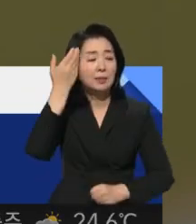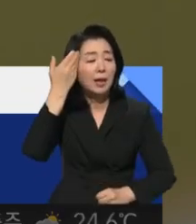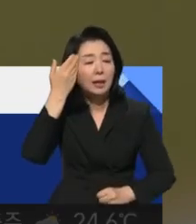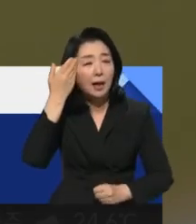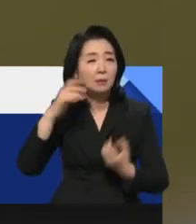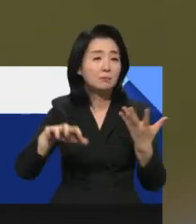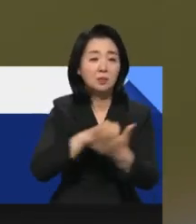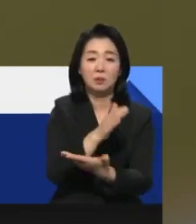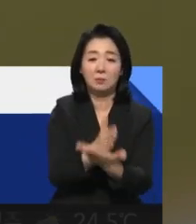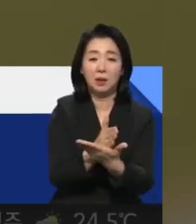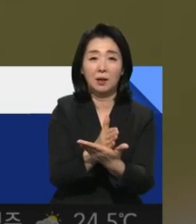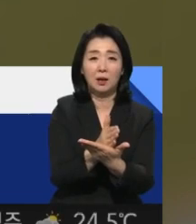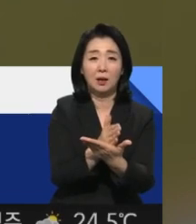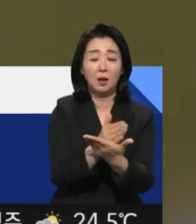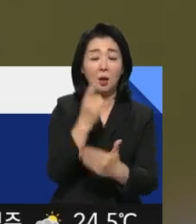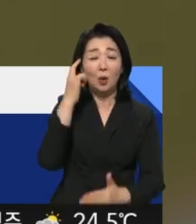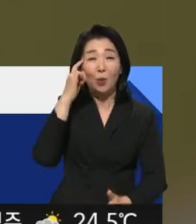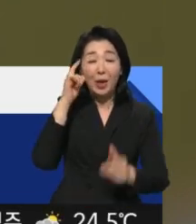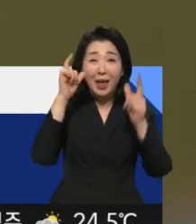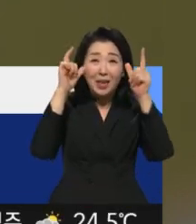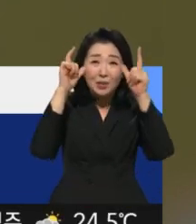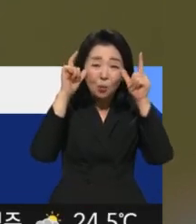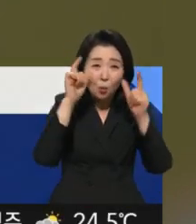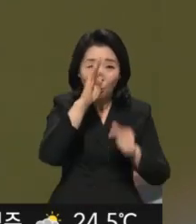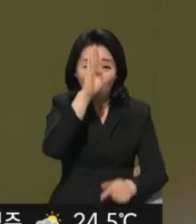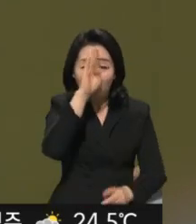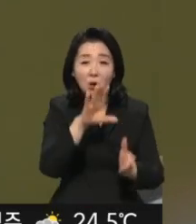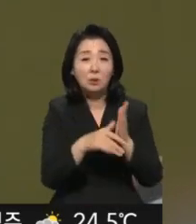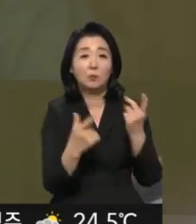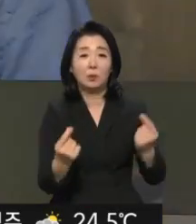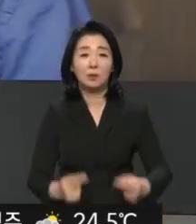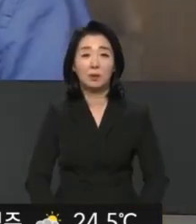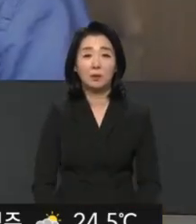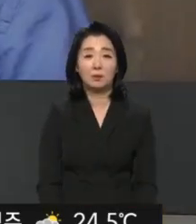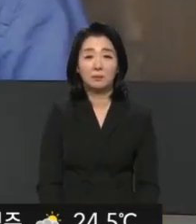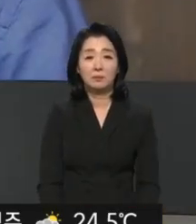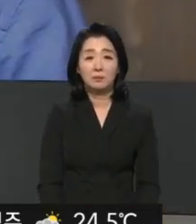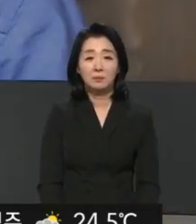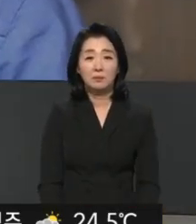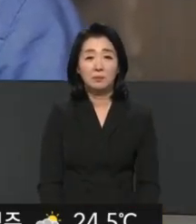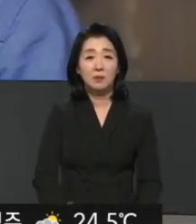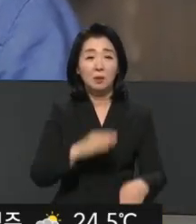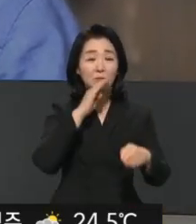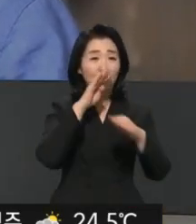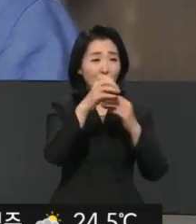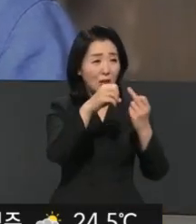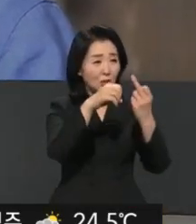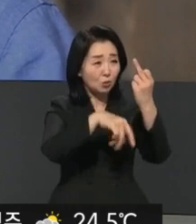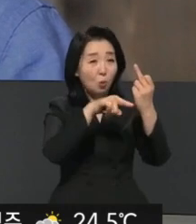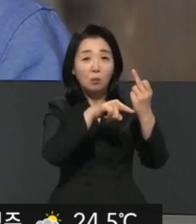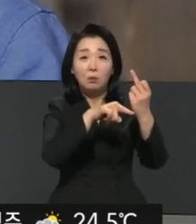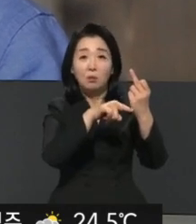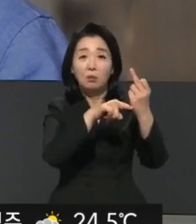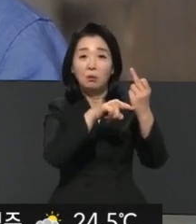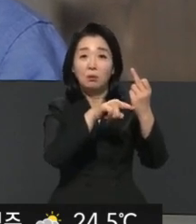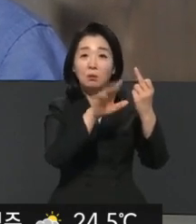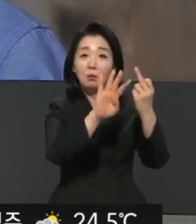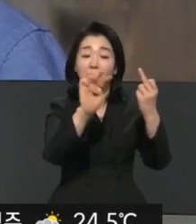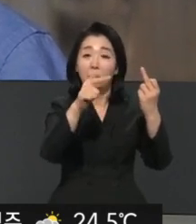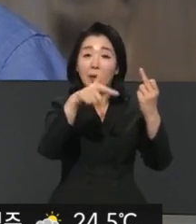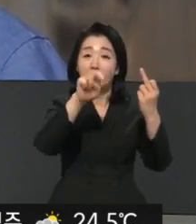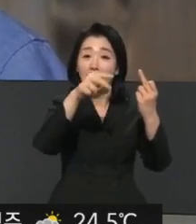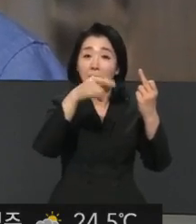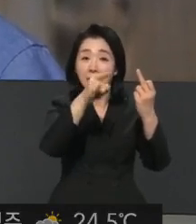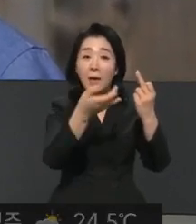말자는 거예요. 광우병 사태 때 비슷해요. 네, 북한이 쏘는 거 발사체라고 해도 미사일인 거